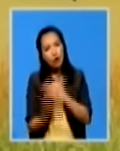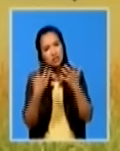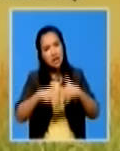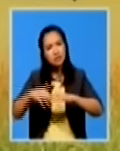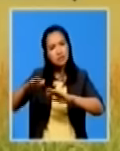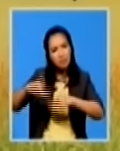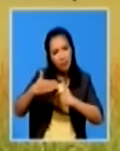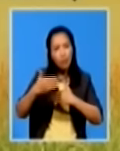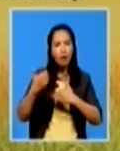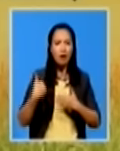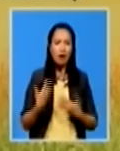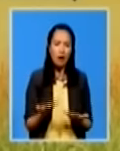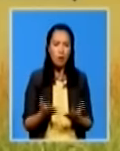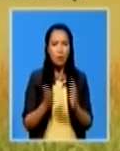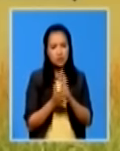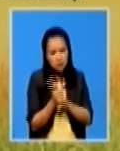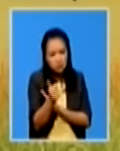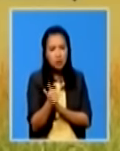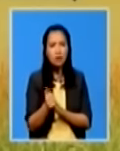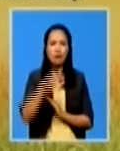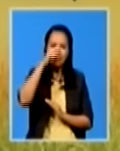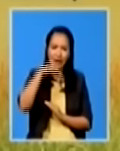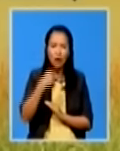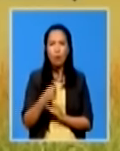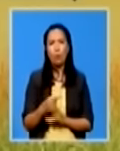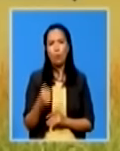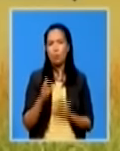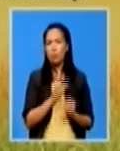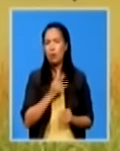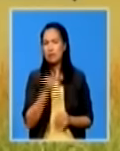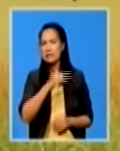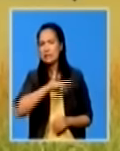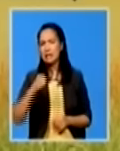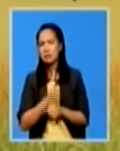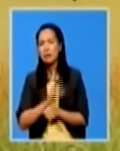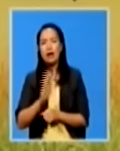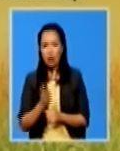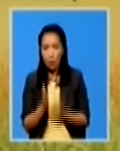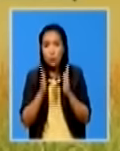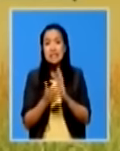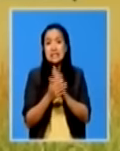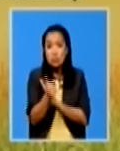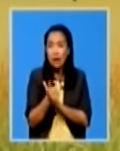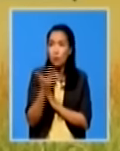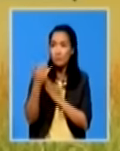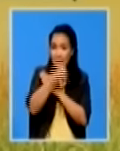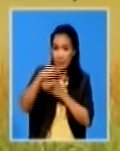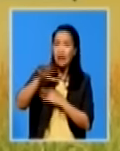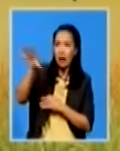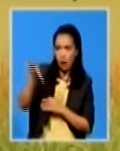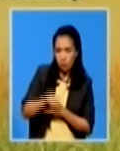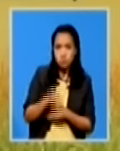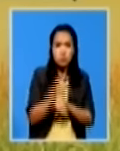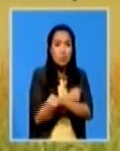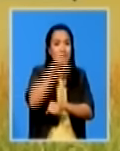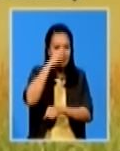รนะครับการพัฒนาของผู้เชี่ยวชาญต่างชาติในไทยไม่ต้องกลัวเขาไม่แย่งงานหรอกนะครับเราเฉพาะผู้เชี่ยวชาญเข้ามาแรงงานเราก็ต้องเตรียมไว้